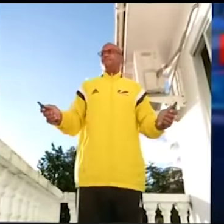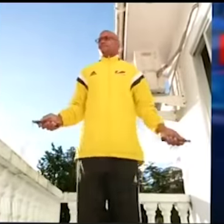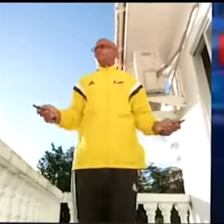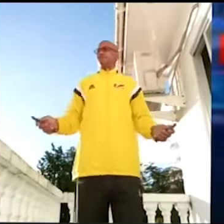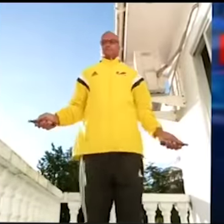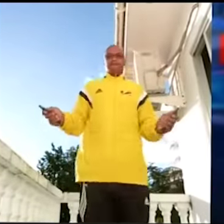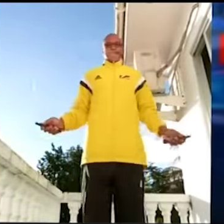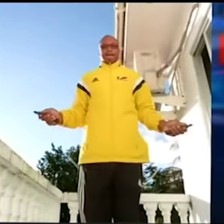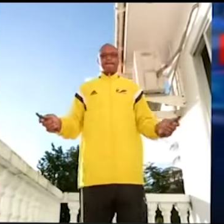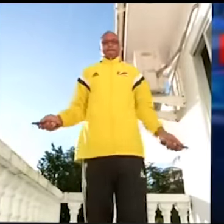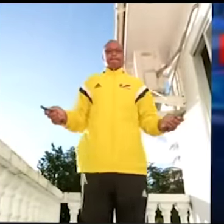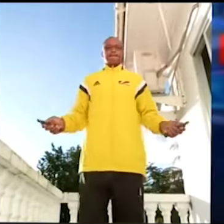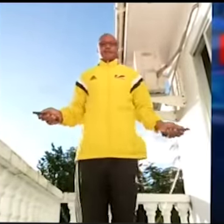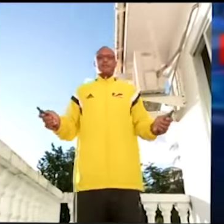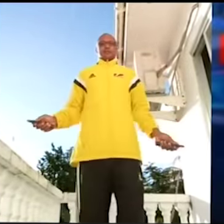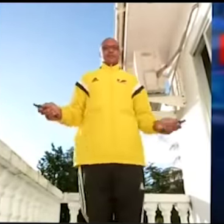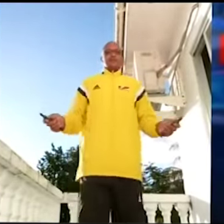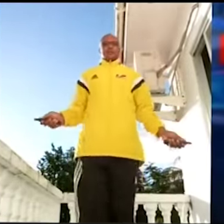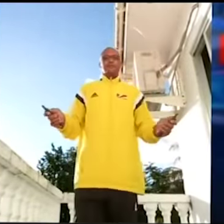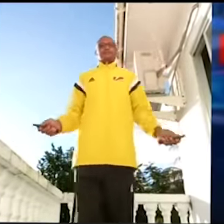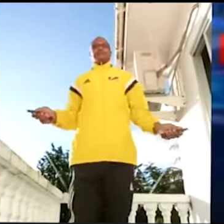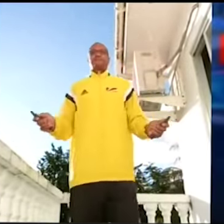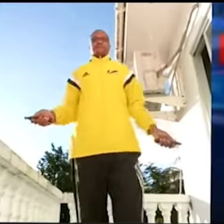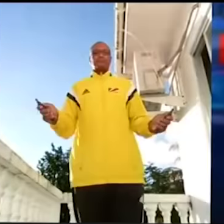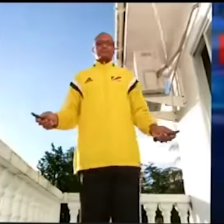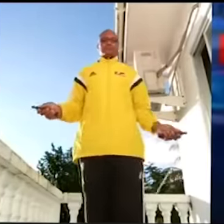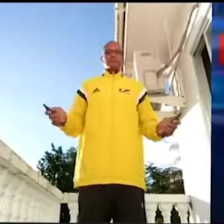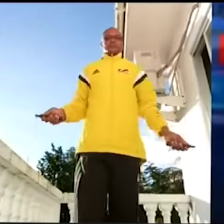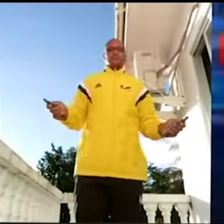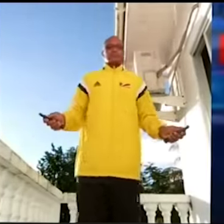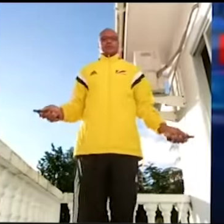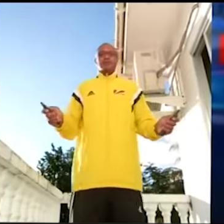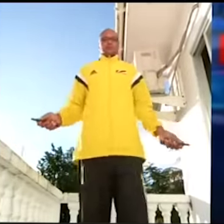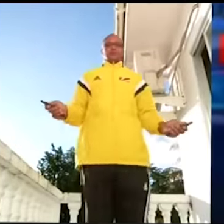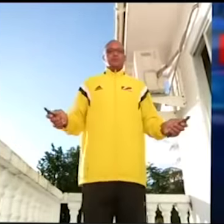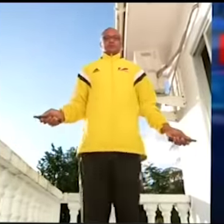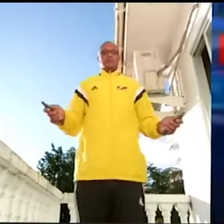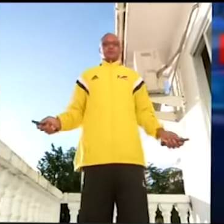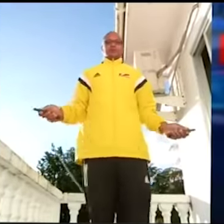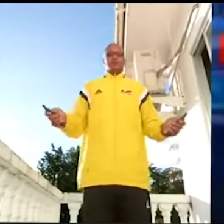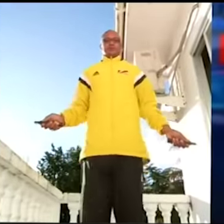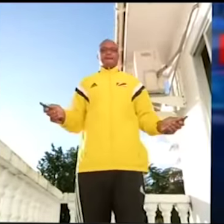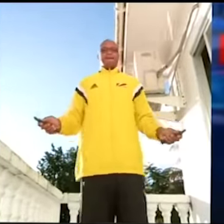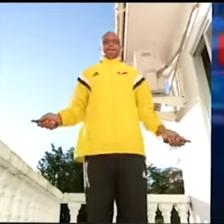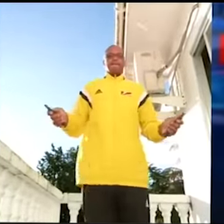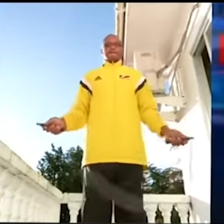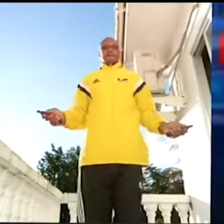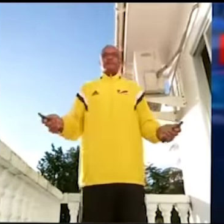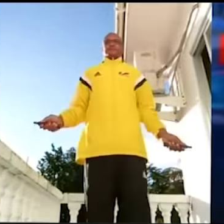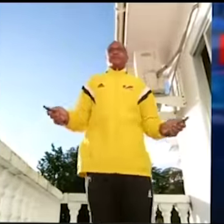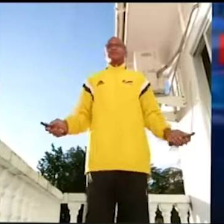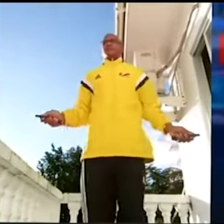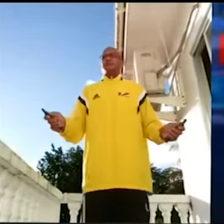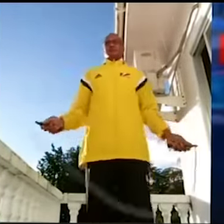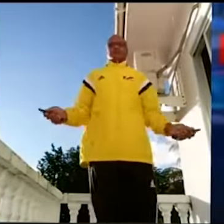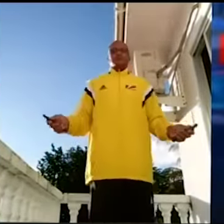Legras, qui deux fois médaillé lors des Jeux des îles océan Indien, il dit nous qu'il fait son bon exercice trois fois par jour, lui tout seul, côté sur la